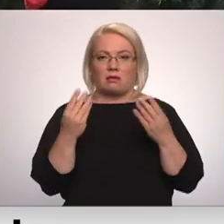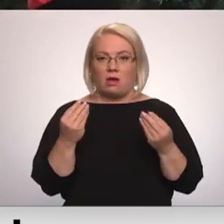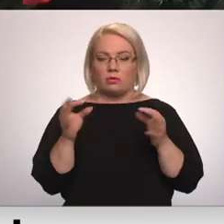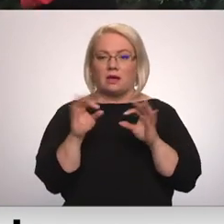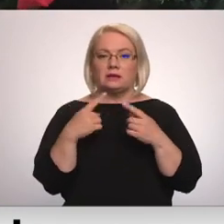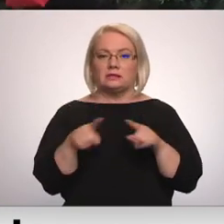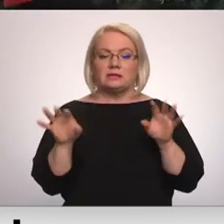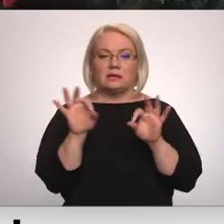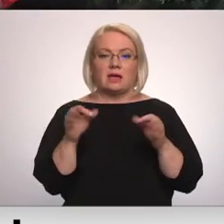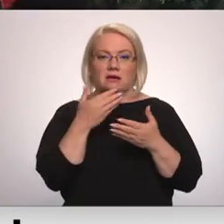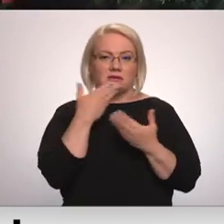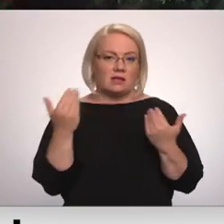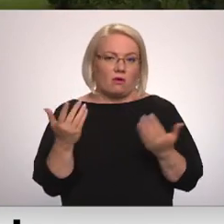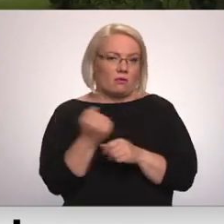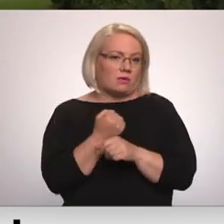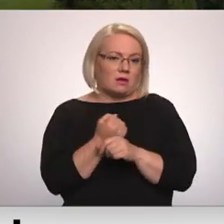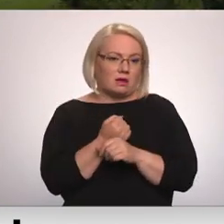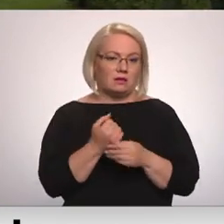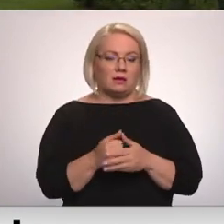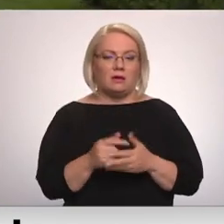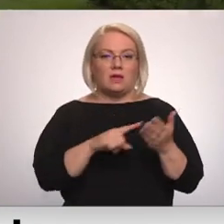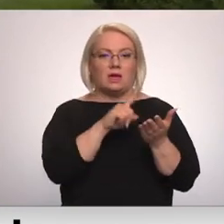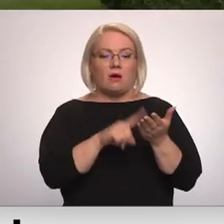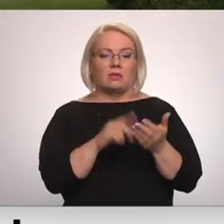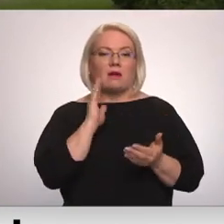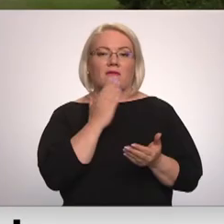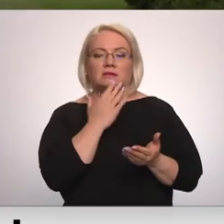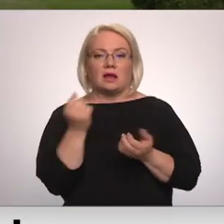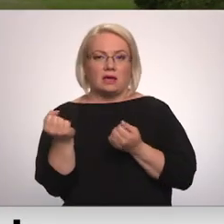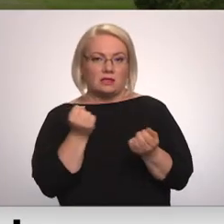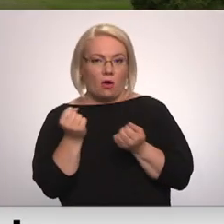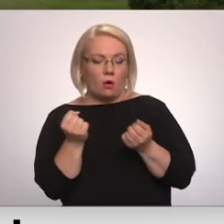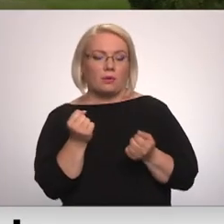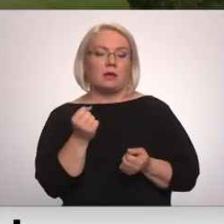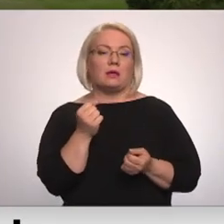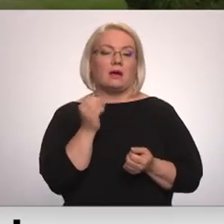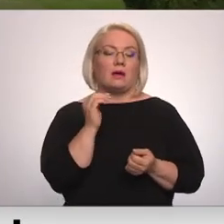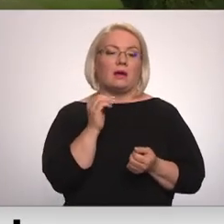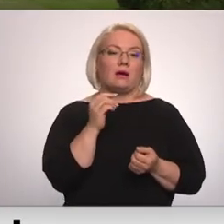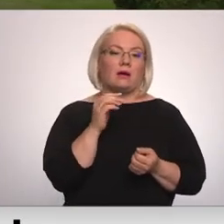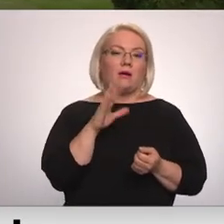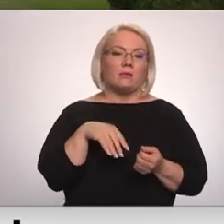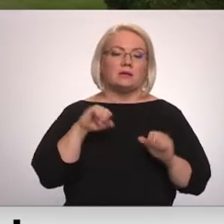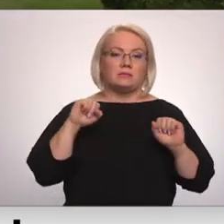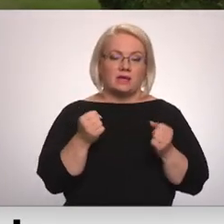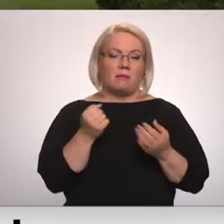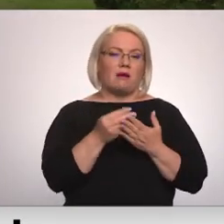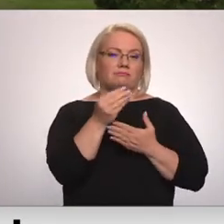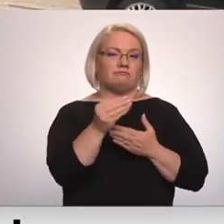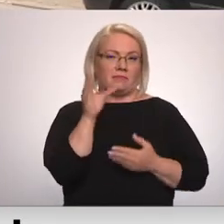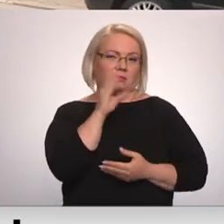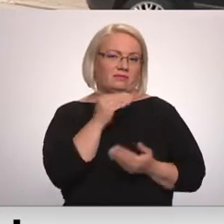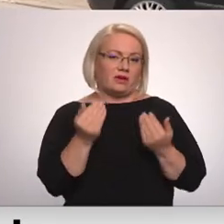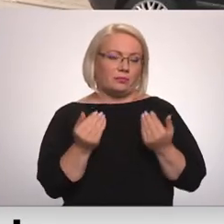nekas nav, neatliek. Nu jā, vasarā var ietaupīt. Un... Jā, vasarā ietaupīt, un tad varēs apmaksāt,